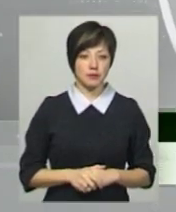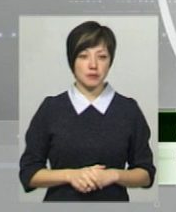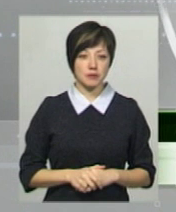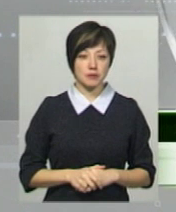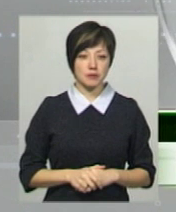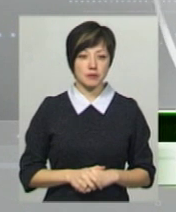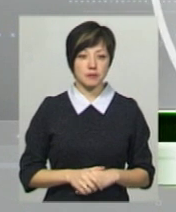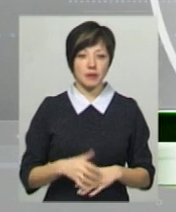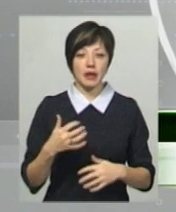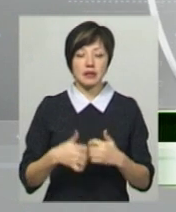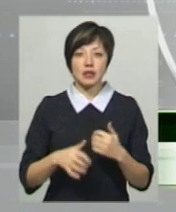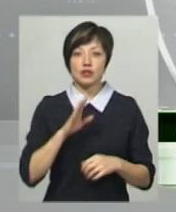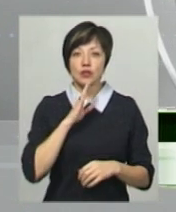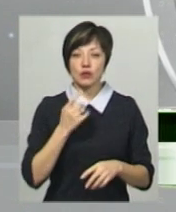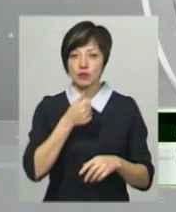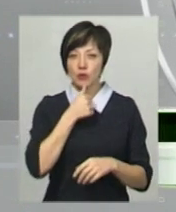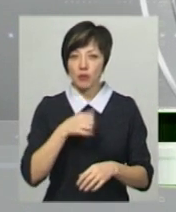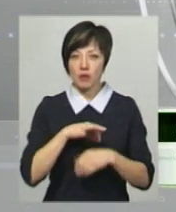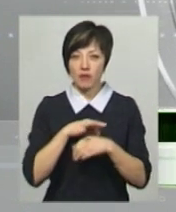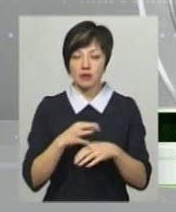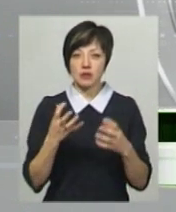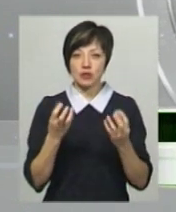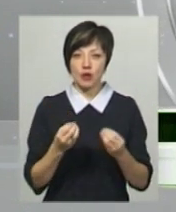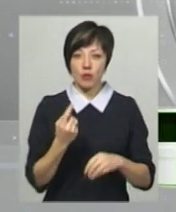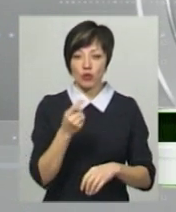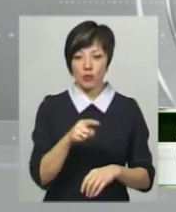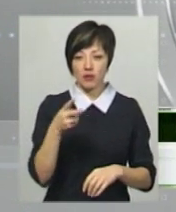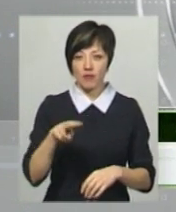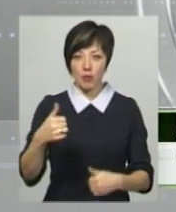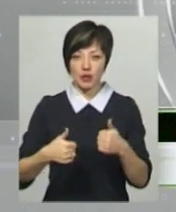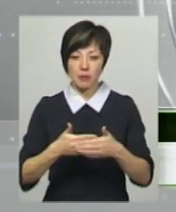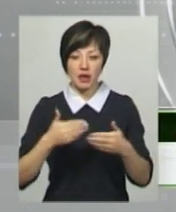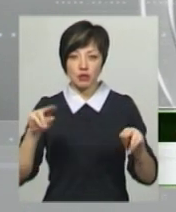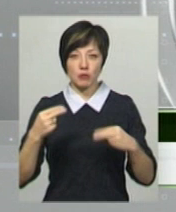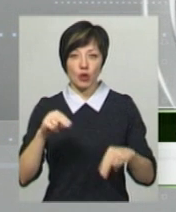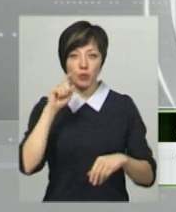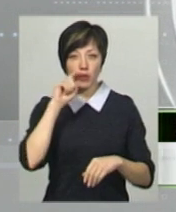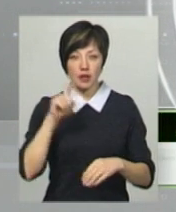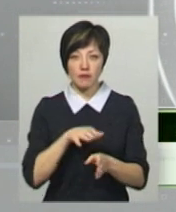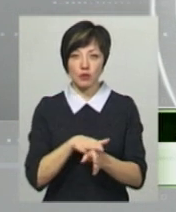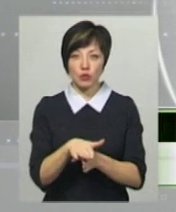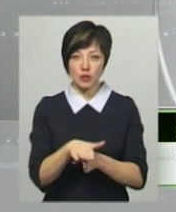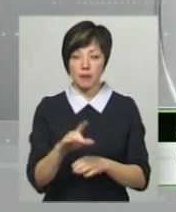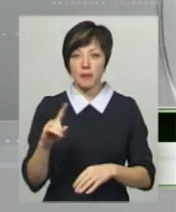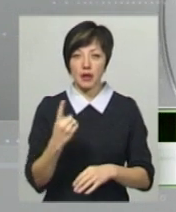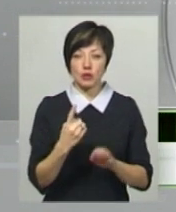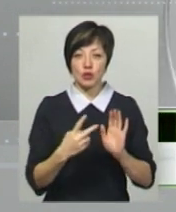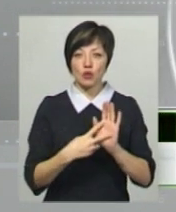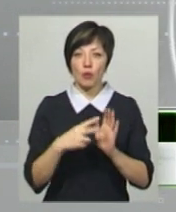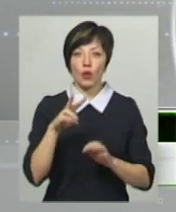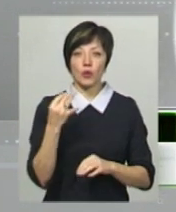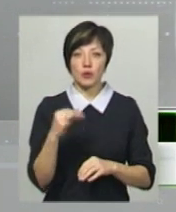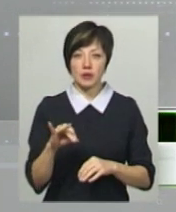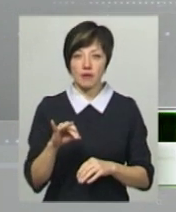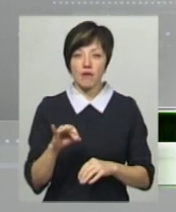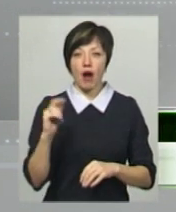Серед жінок це, скажімо так, спроба провести ще по одному, по два поєдинку перед чемпіонатом України, який відбудеться 1-7 лютого в